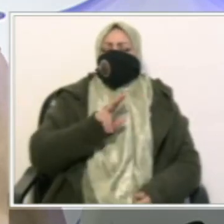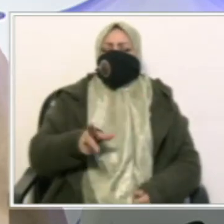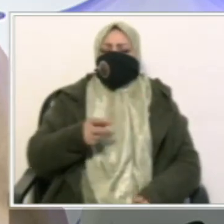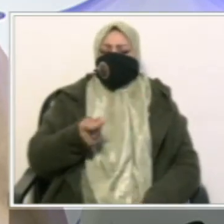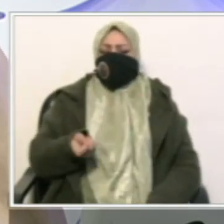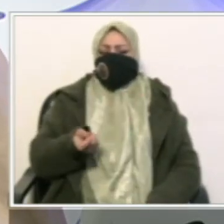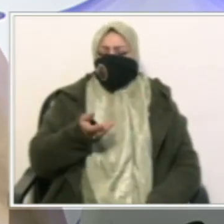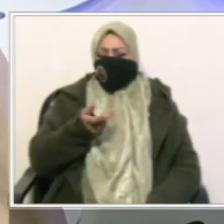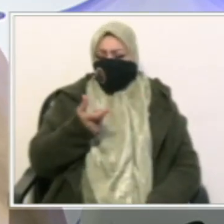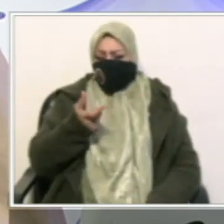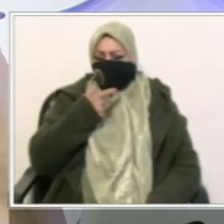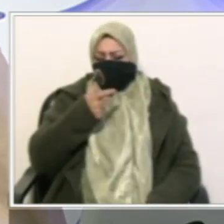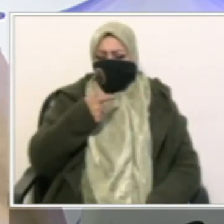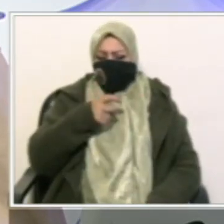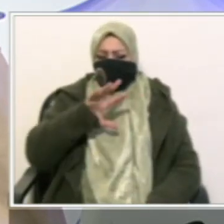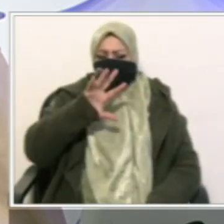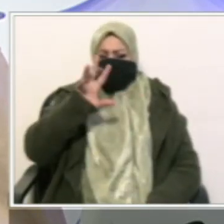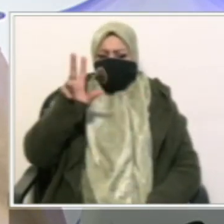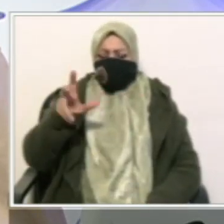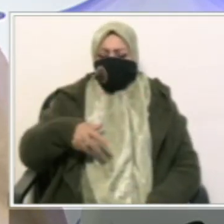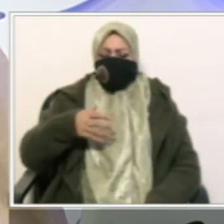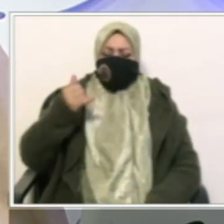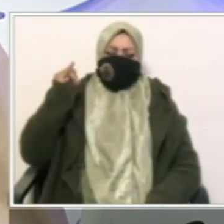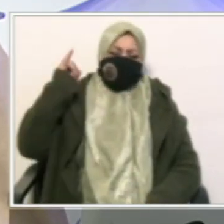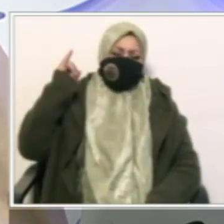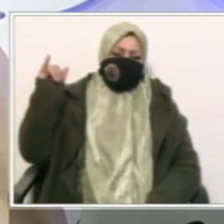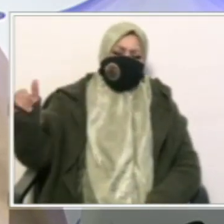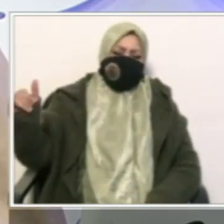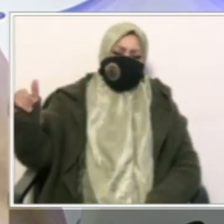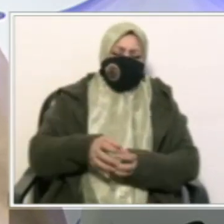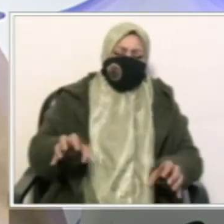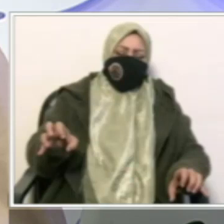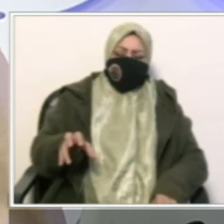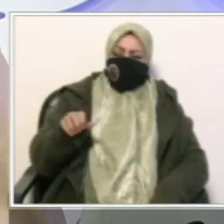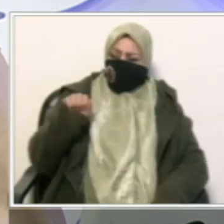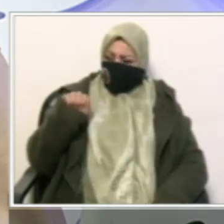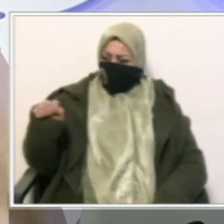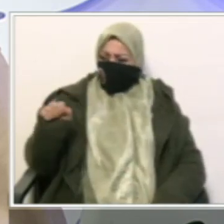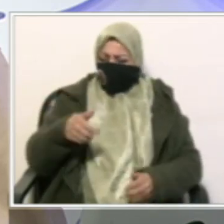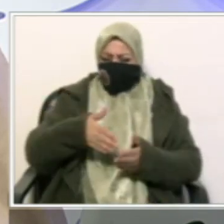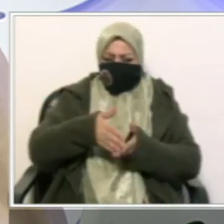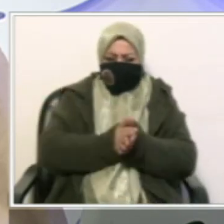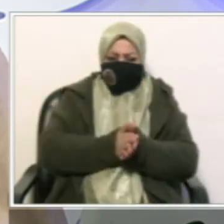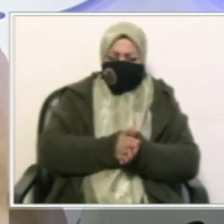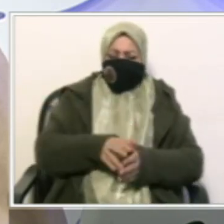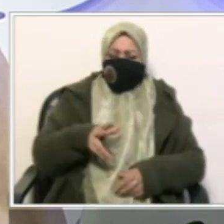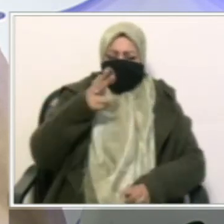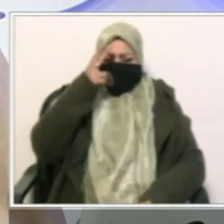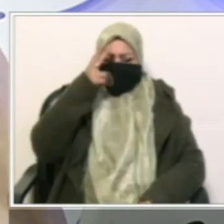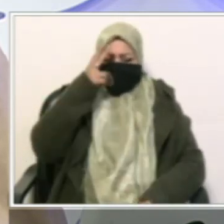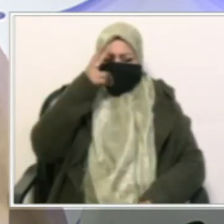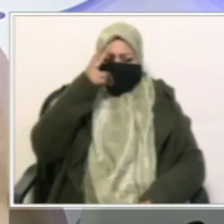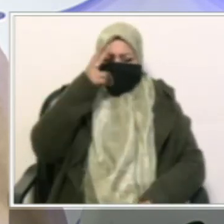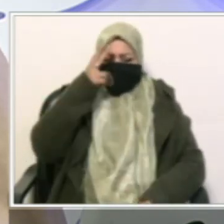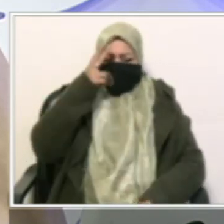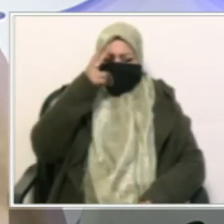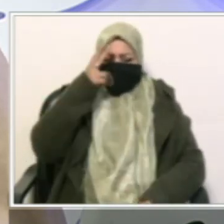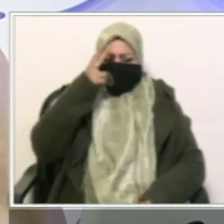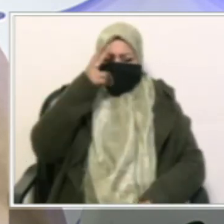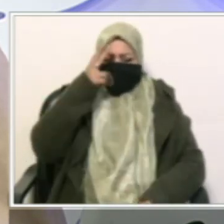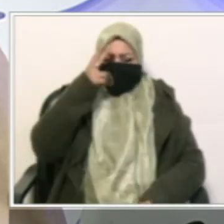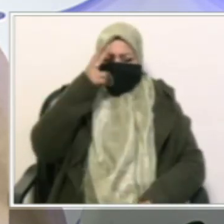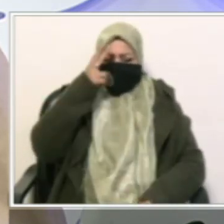كان فيه دخل لإسرائيل وما كان فيه دعم لهم لنجح الناس في